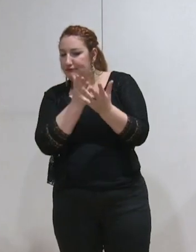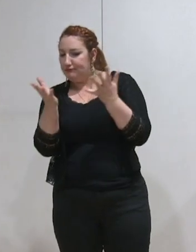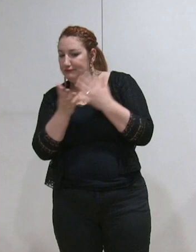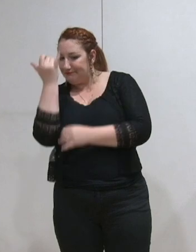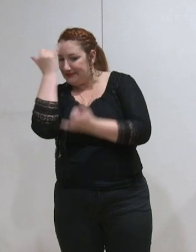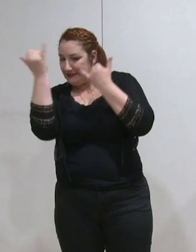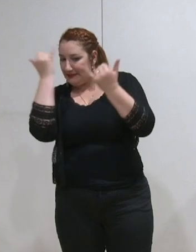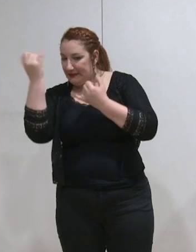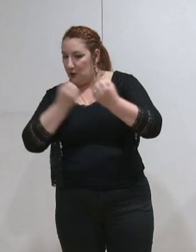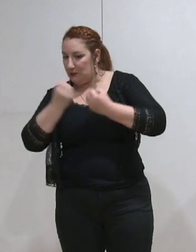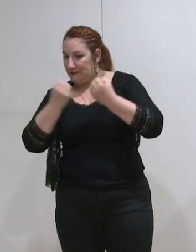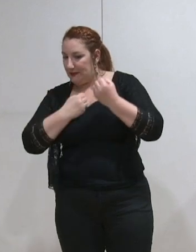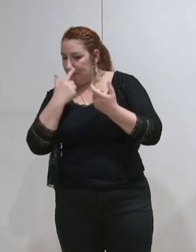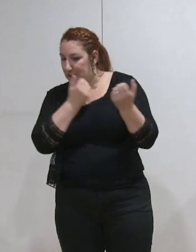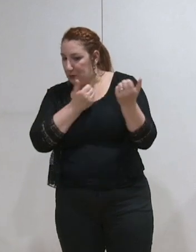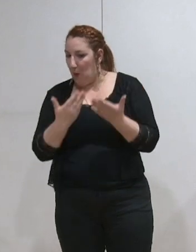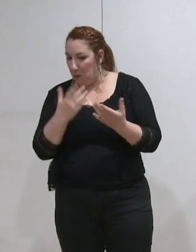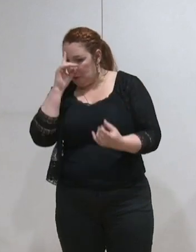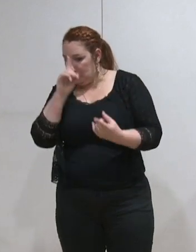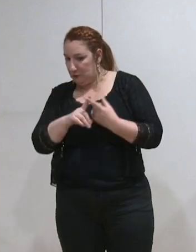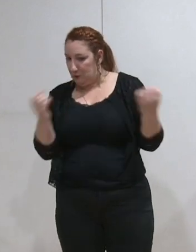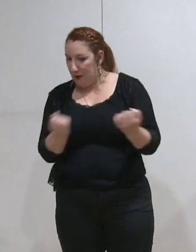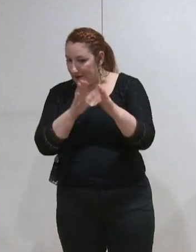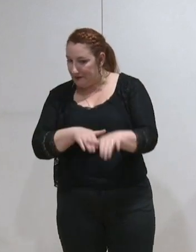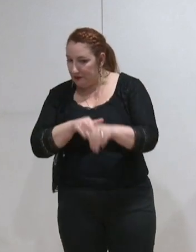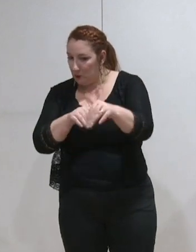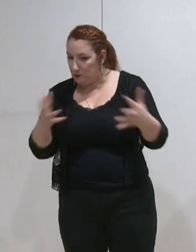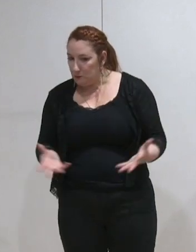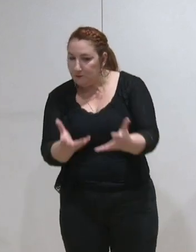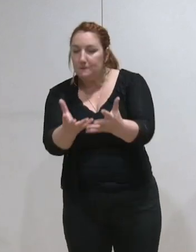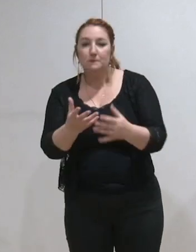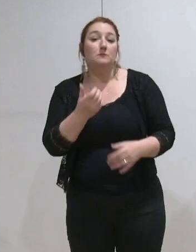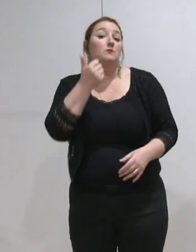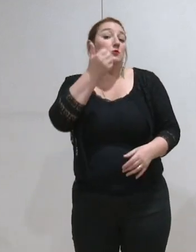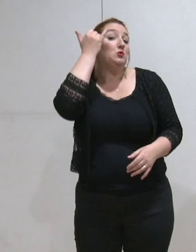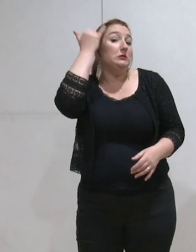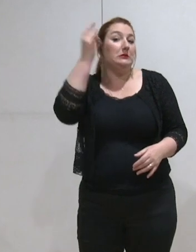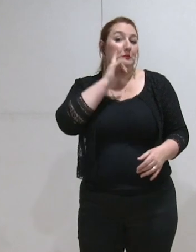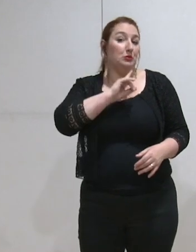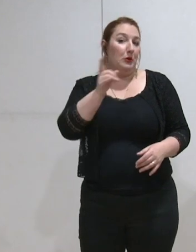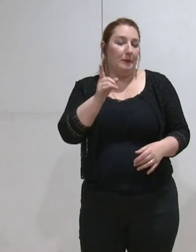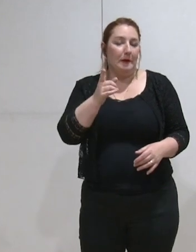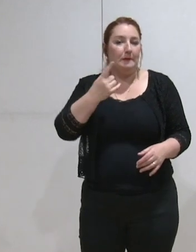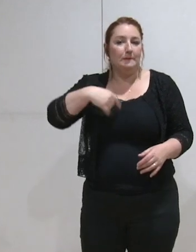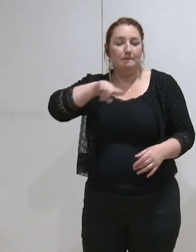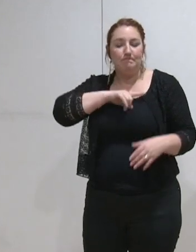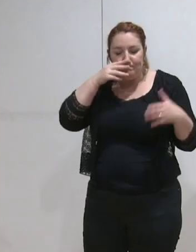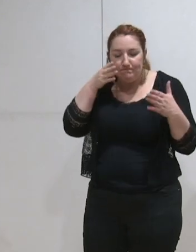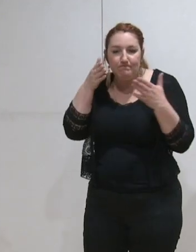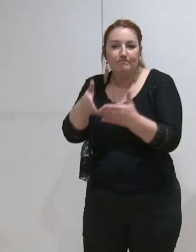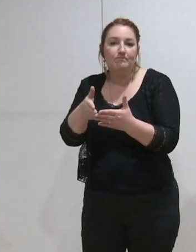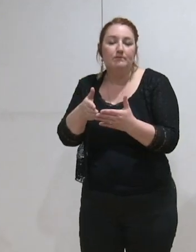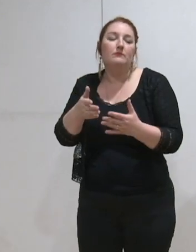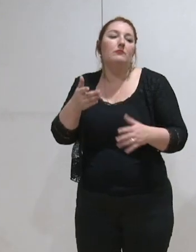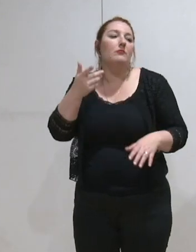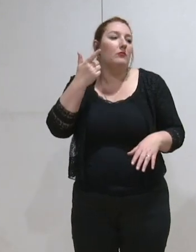pour faire perdurer l'activité l'une d'entre elles qui pourrait retenir particulièrement notre attention mais